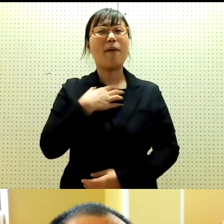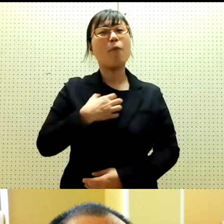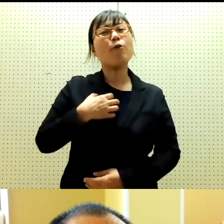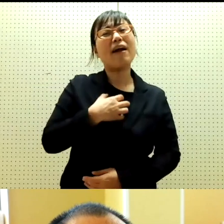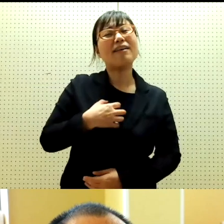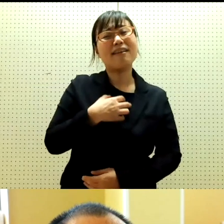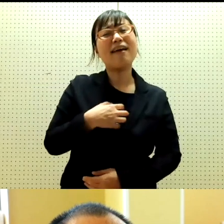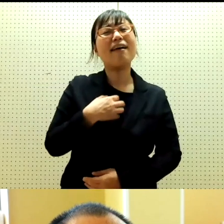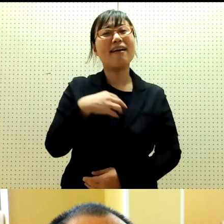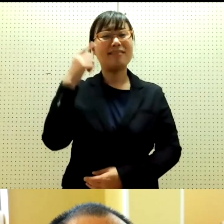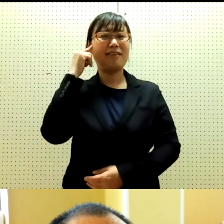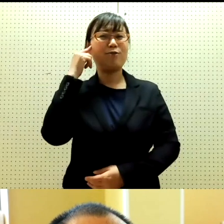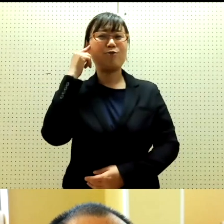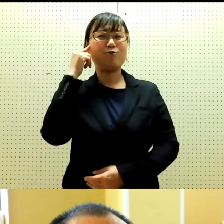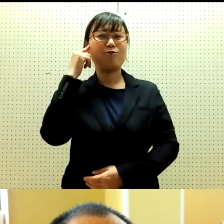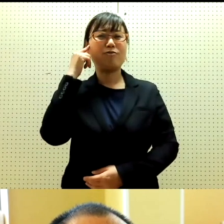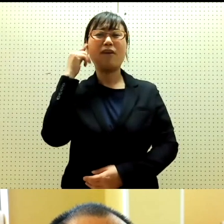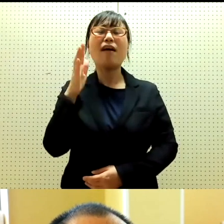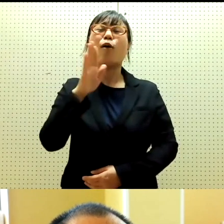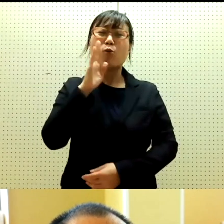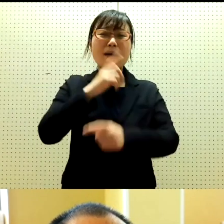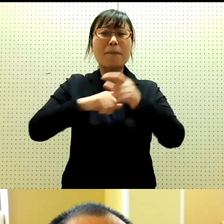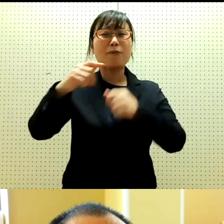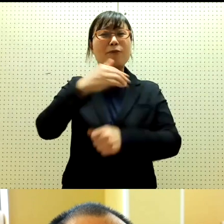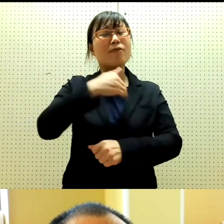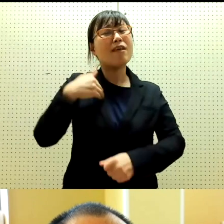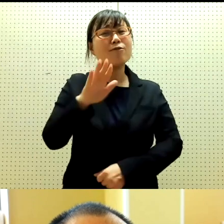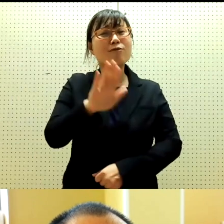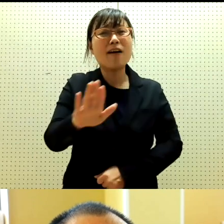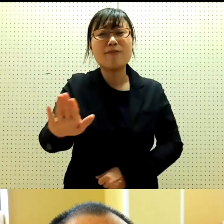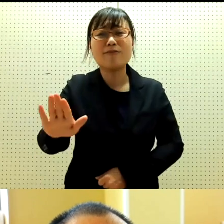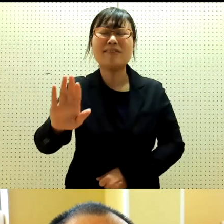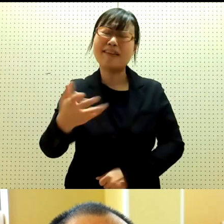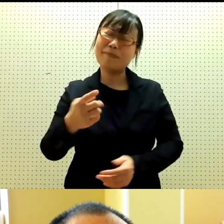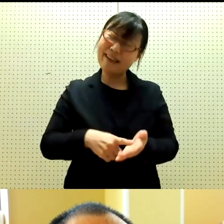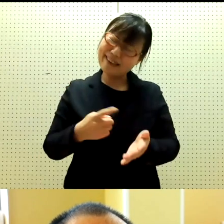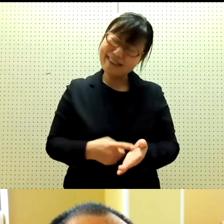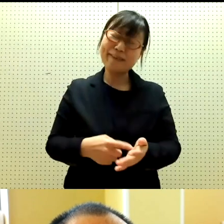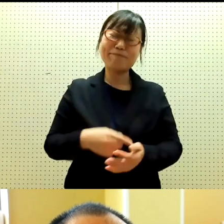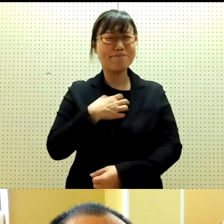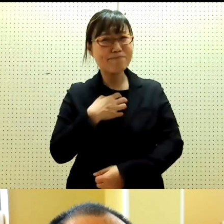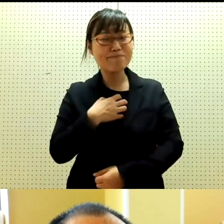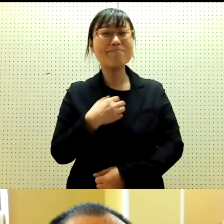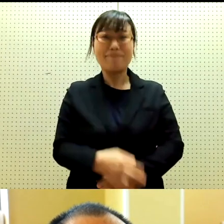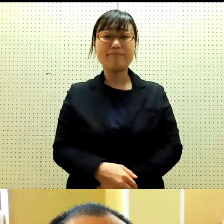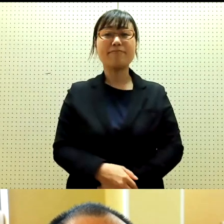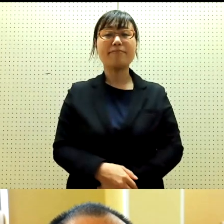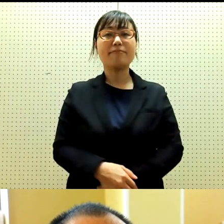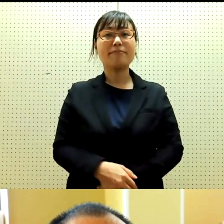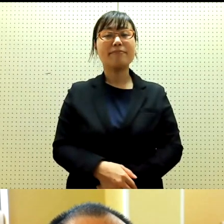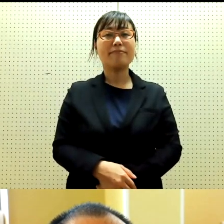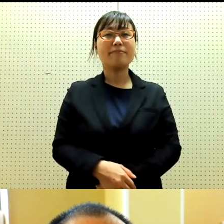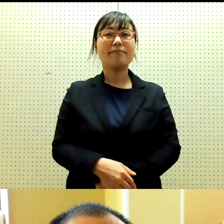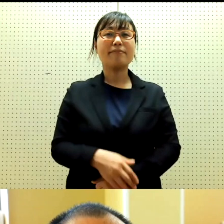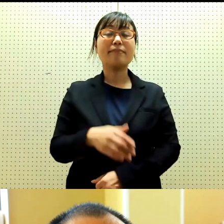ています。私たちとしてはまだまだできることがあるんじゃないか、まだ不十分だなっていうふうに思っているところです。ただ、今日